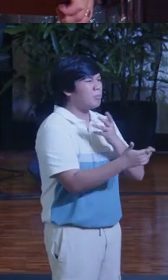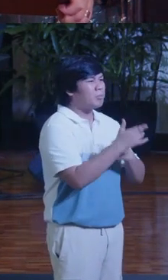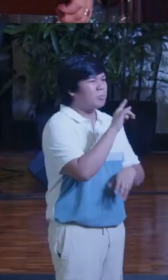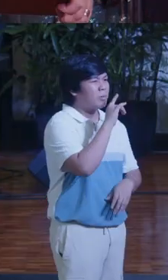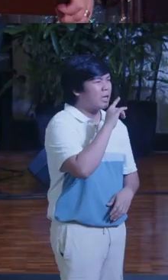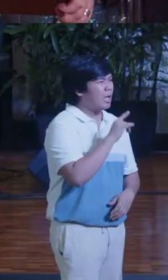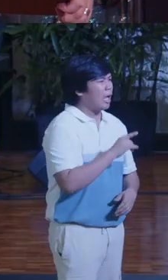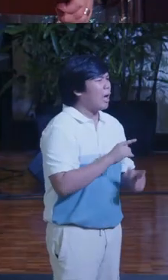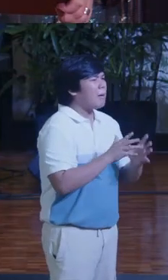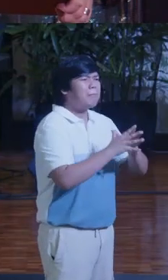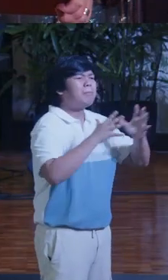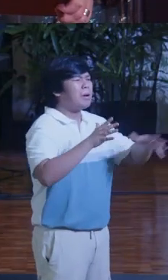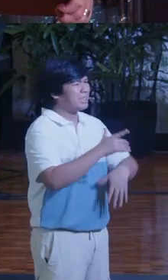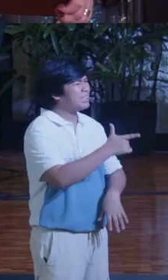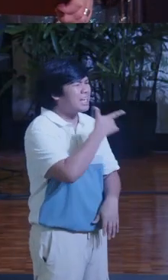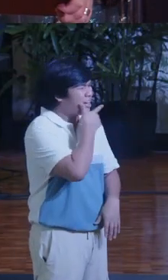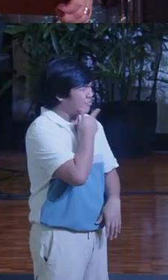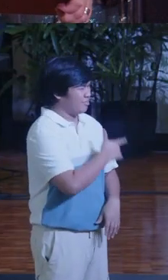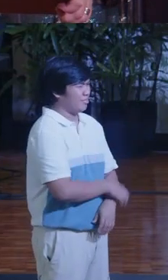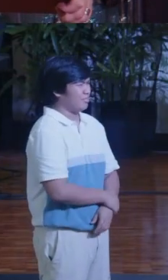Sa lakas ng tawa niya,